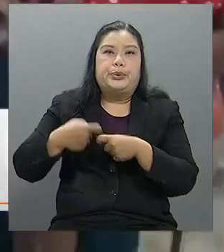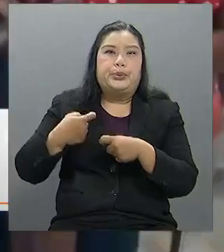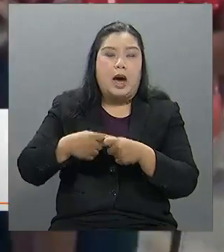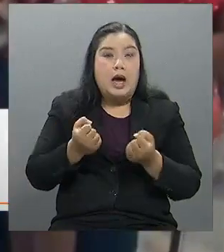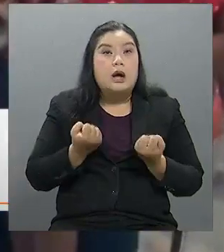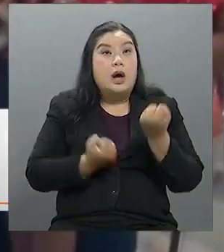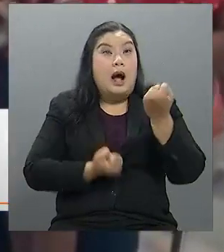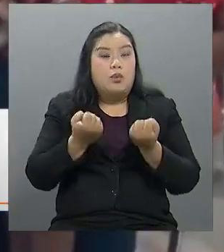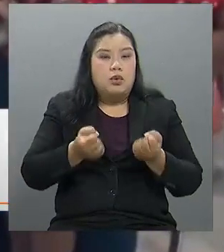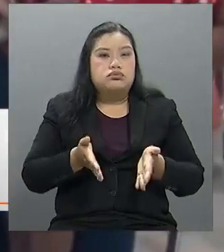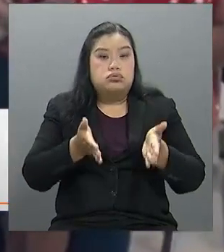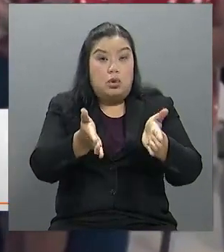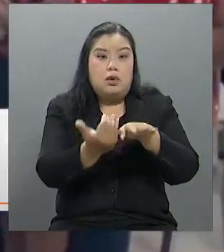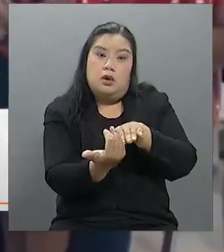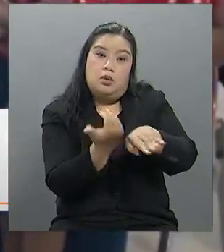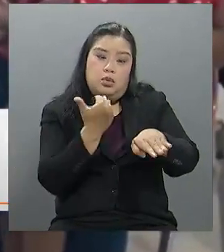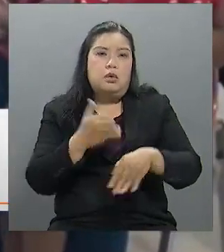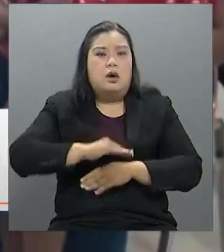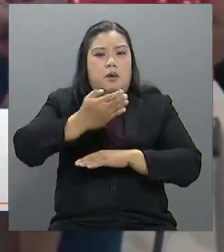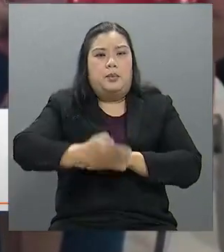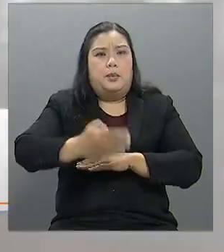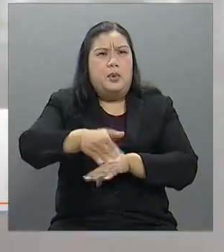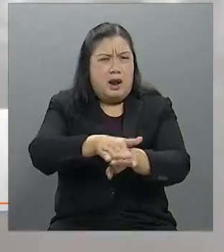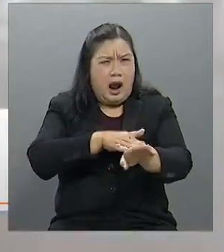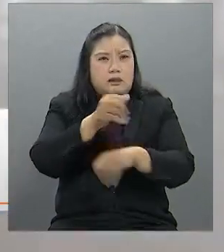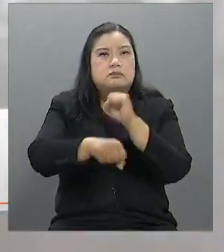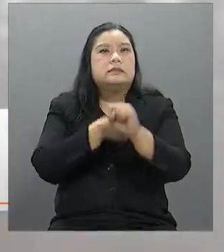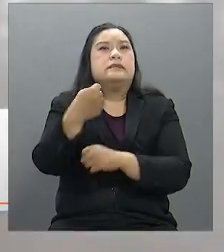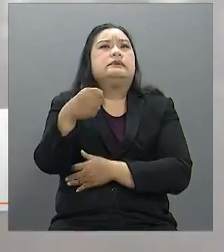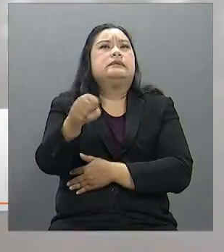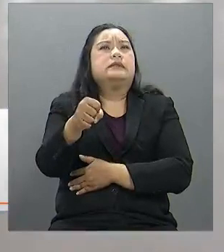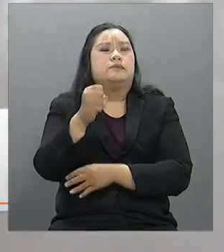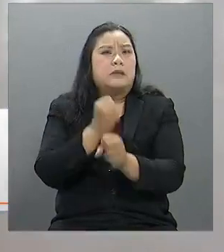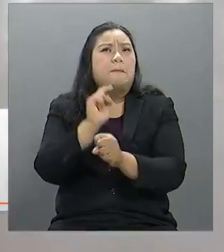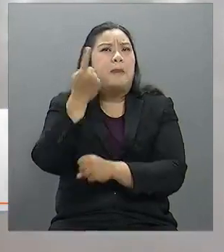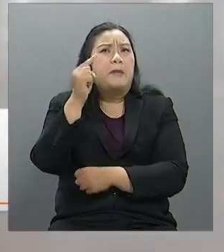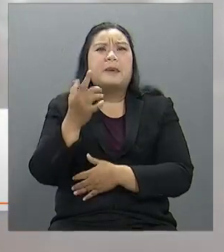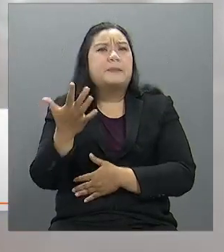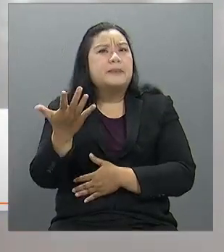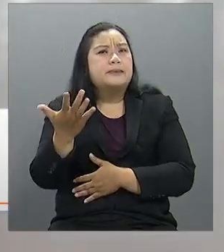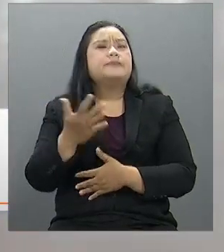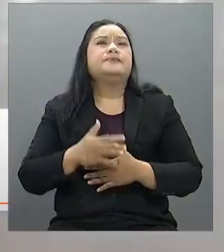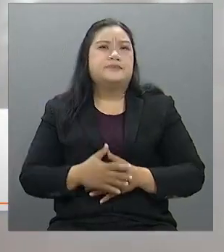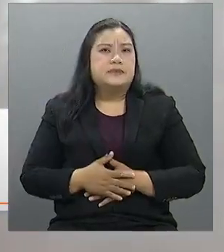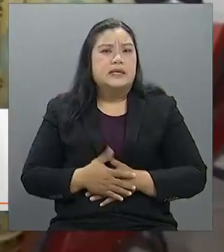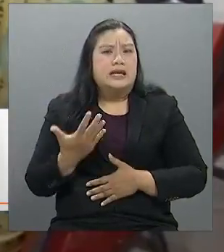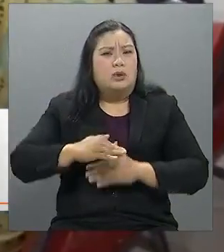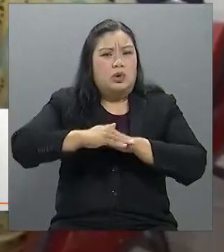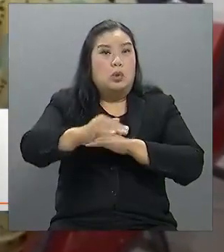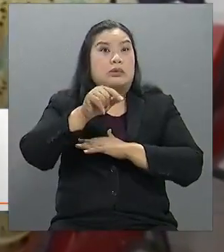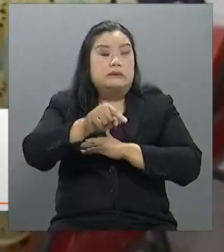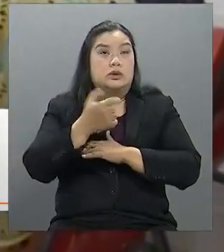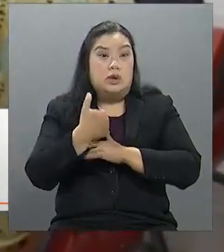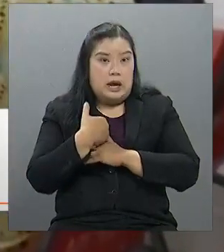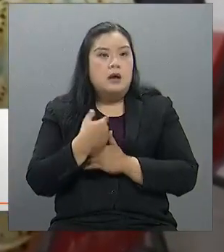หลุมเป็นบ่อมากว่า10ปีแล้วอ่ะยังไม่ได้ซ่อมแซมกันสักทีนะคะแล้วถนนเส้นนี้ก็เชื่อมระหว่าง2อบต.